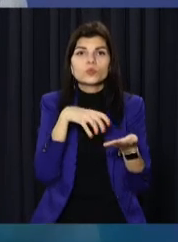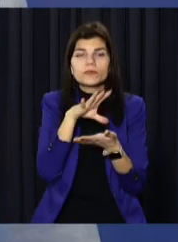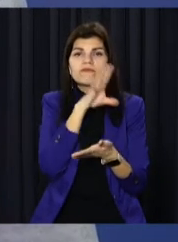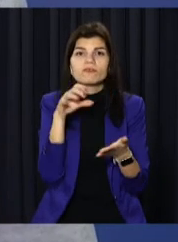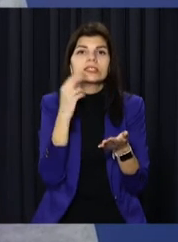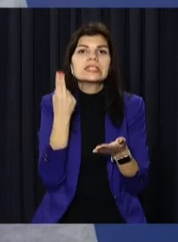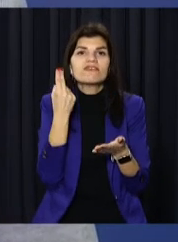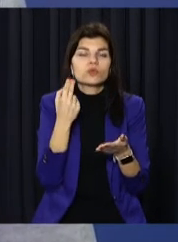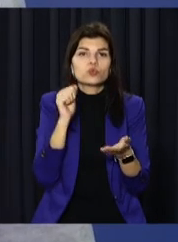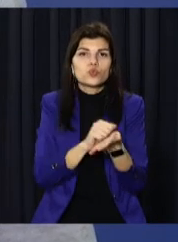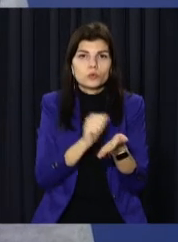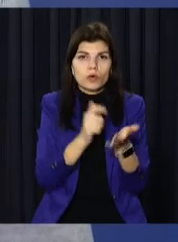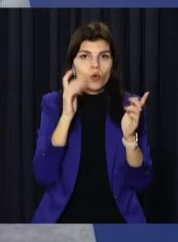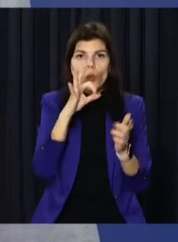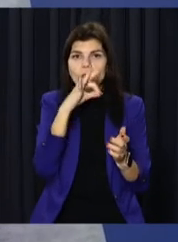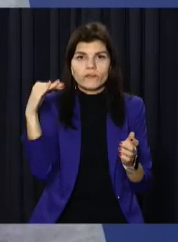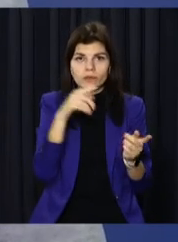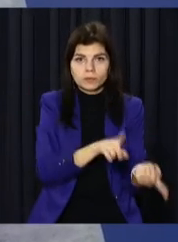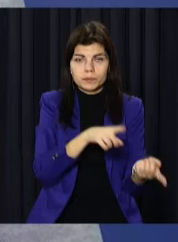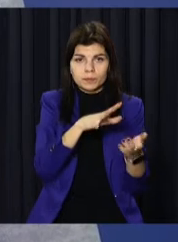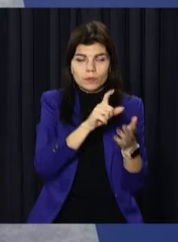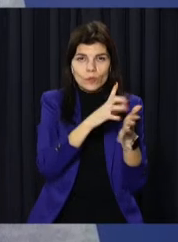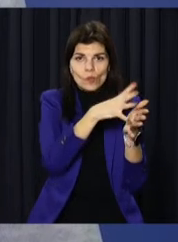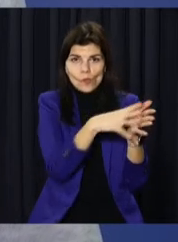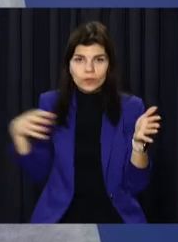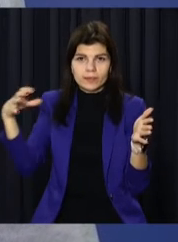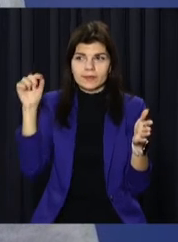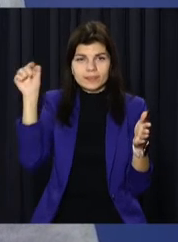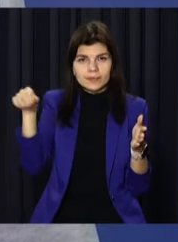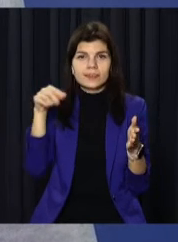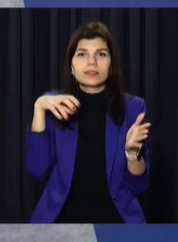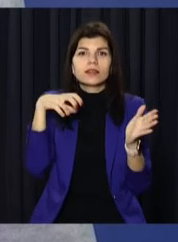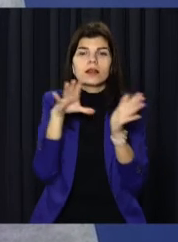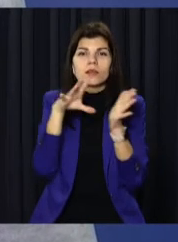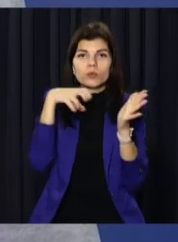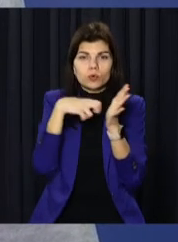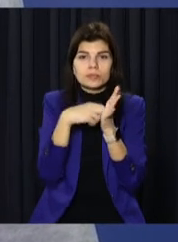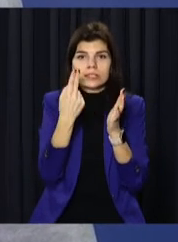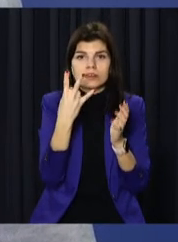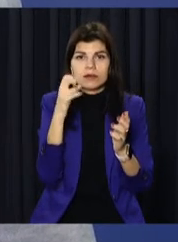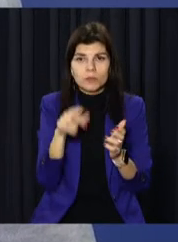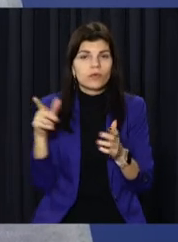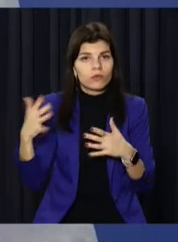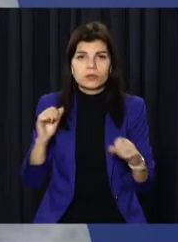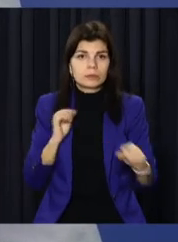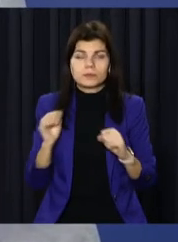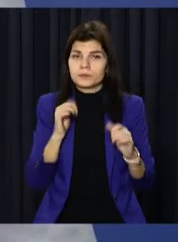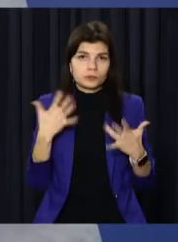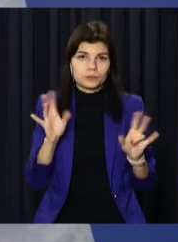цифрових документів будуть передані на офіційну поштову скриньку ЦНАПу, і вже адміністратор не буде від вас